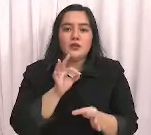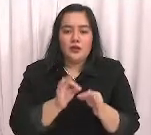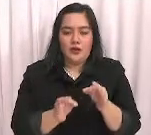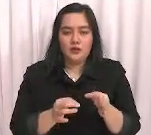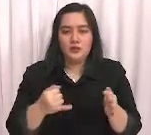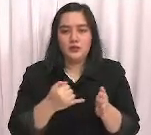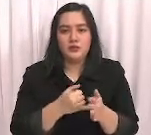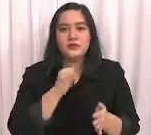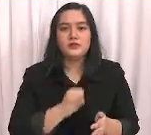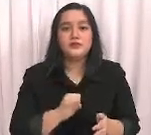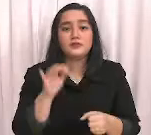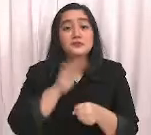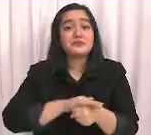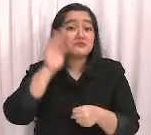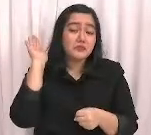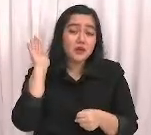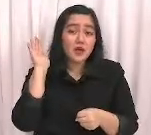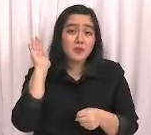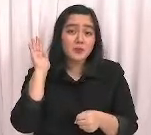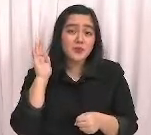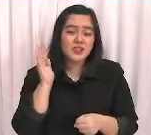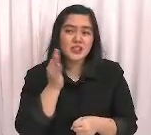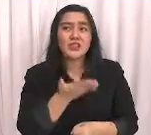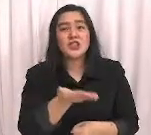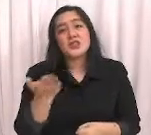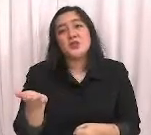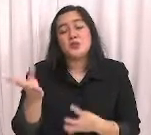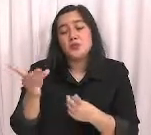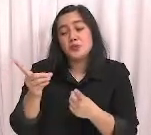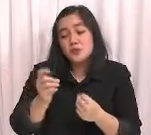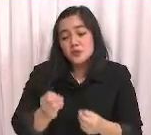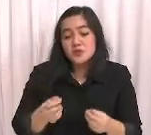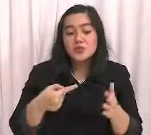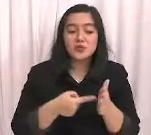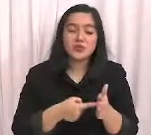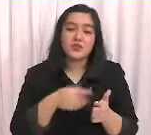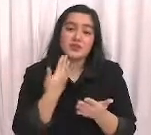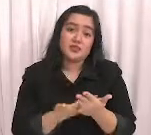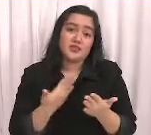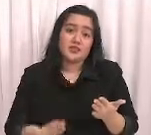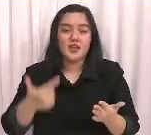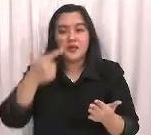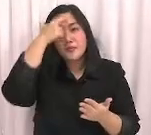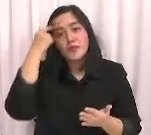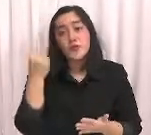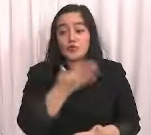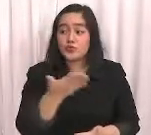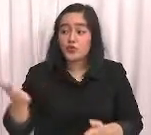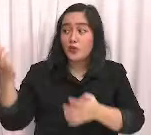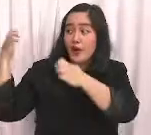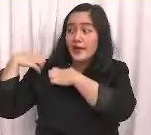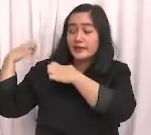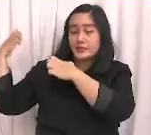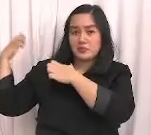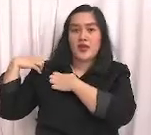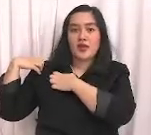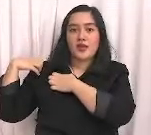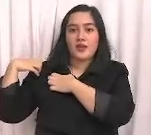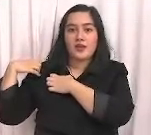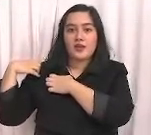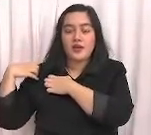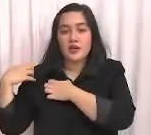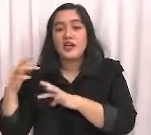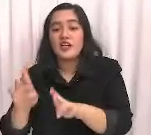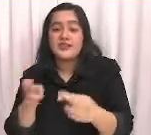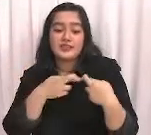makukuha ka talaga, may matatanggap ka talaga. You see, if you know, kasi sa buhay ng tao, kapatid, hindi ko